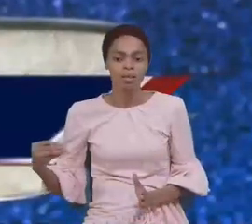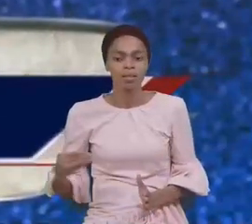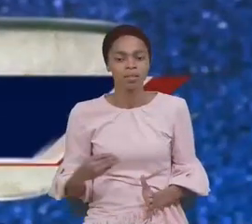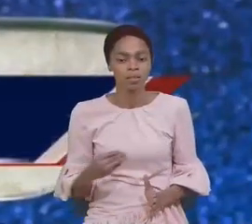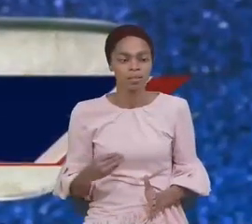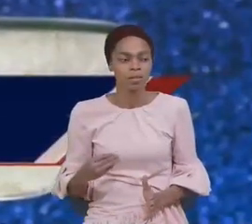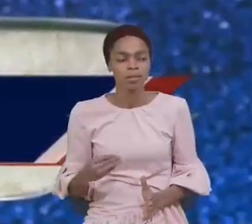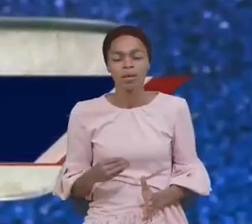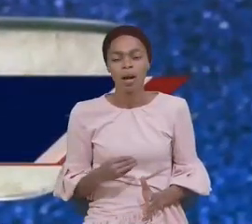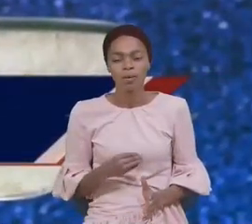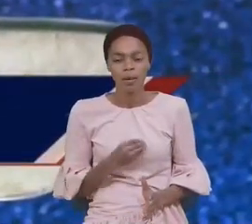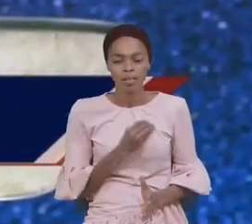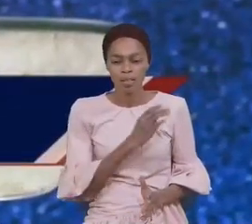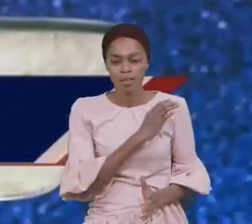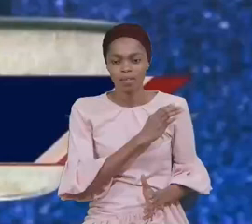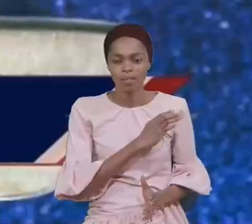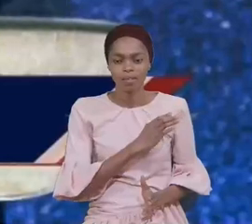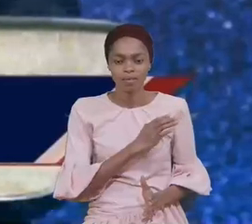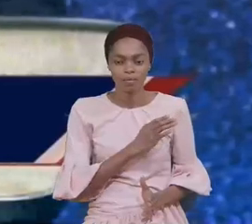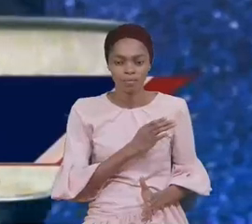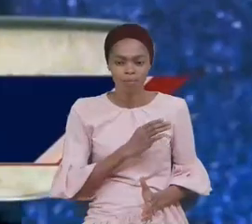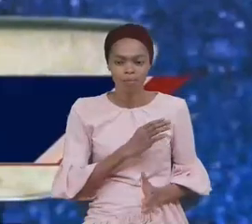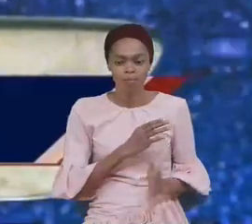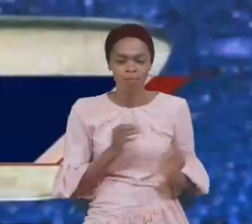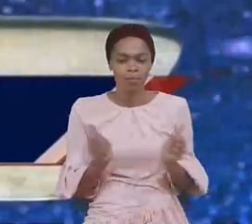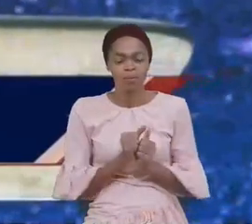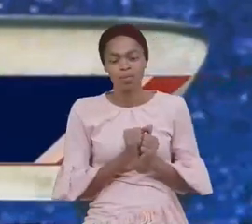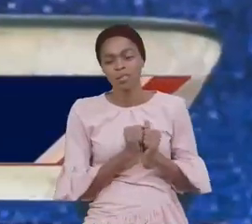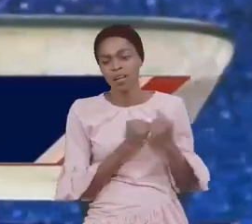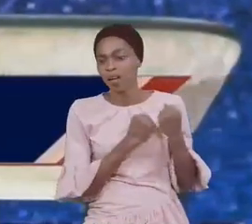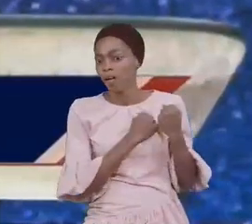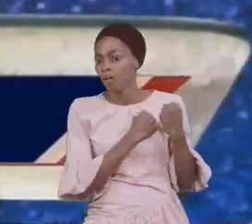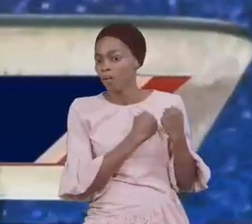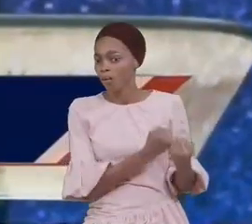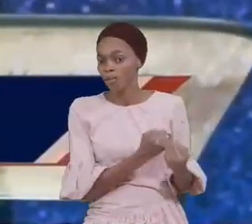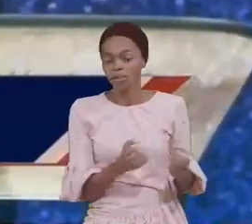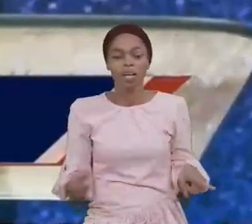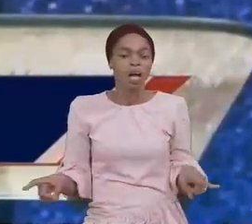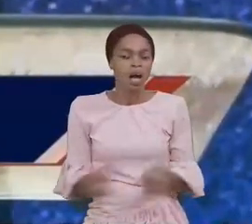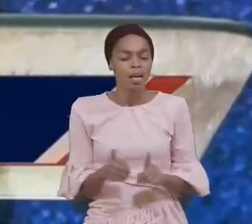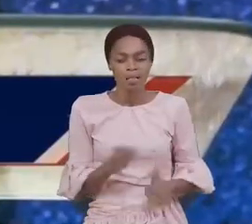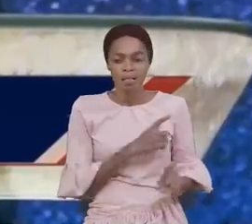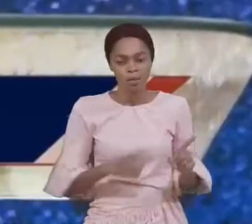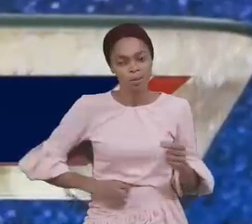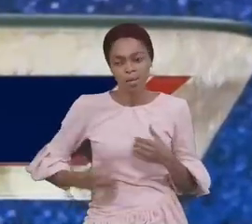et la prédisposition avec courage. Comme le Seigneur l'a dit, voici la commission, voici le devoir,